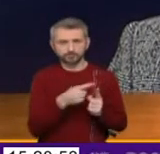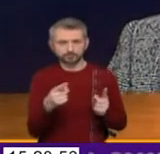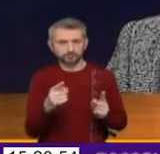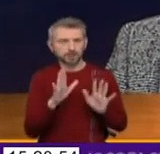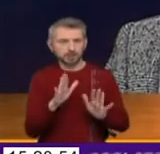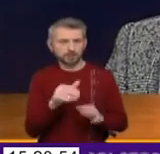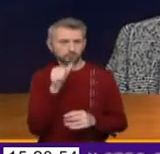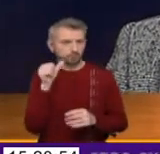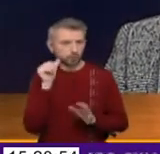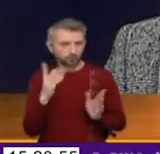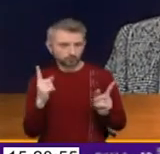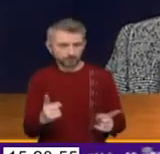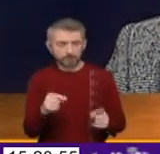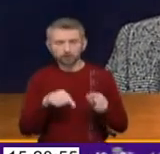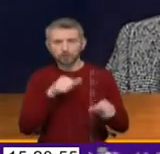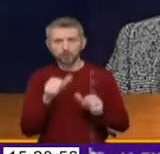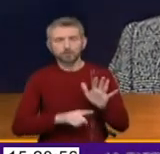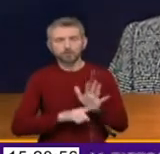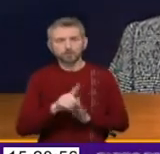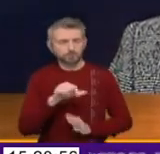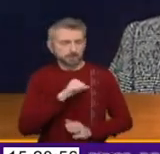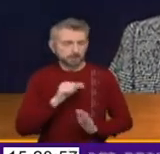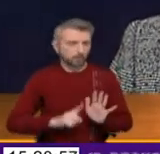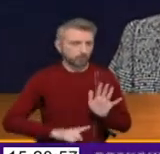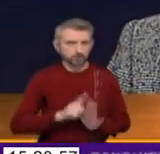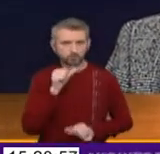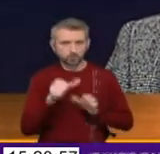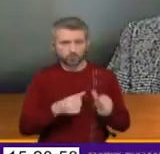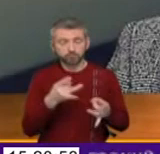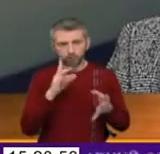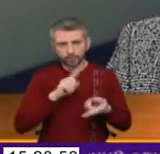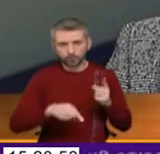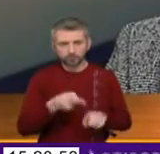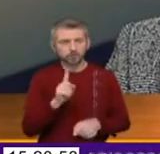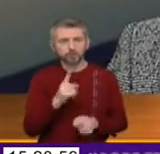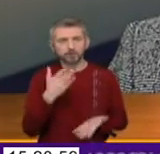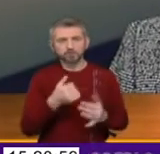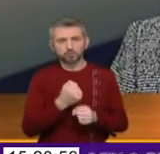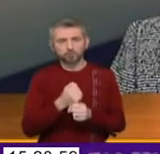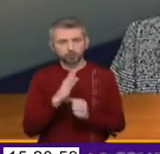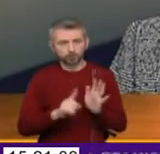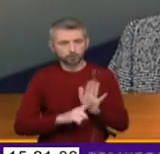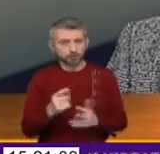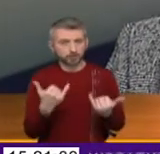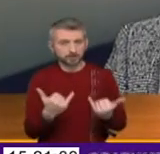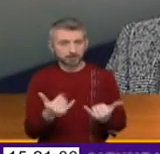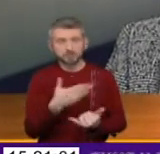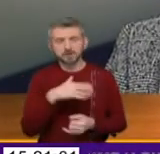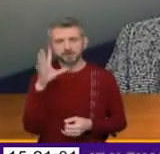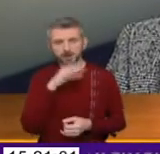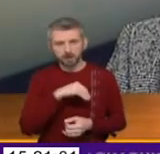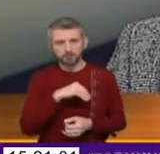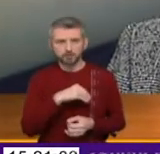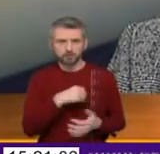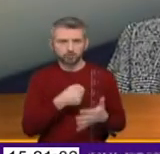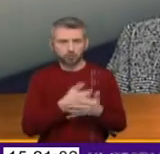роком. В цьому році ми вже розпочинаємо з самого початку року, тобто просто логічно, що якщо роботи розпочинаються зараз, ми їх встигаємо